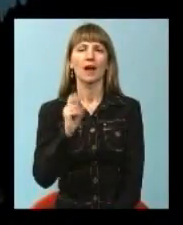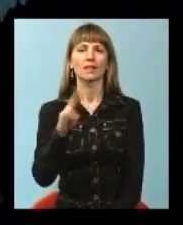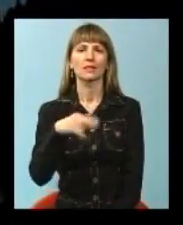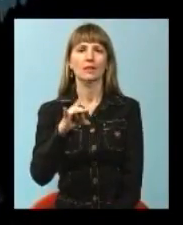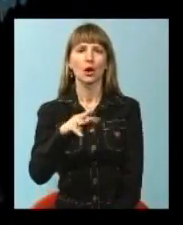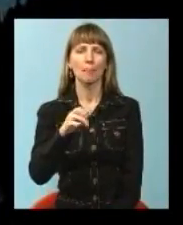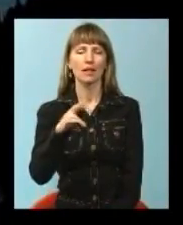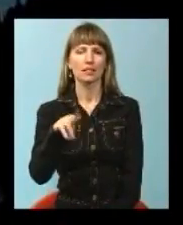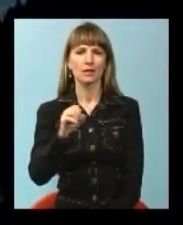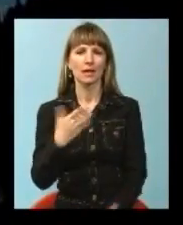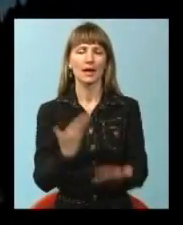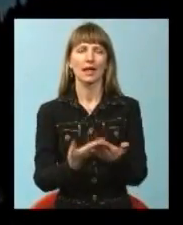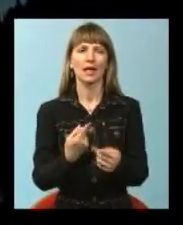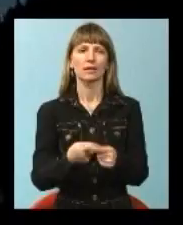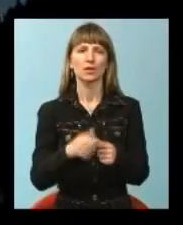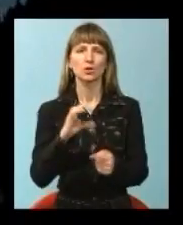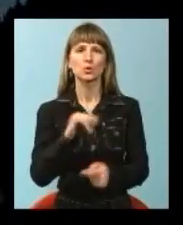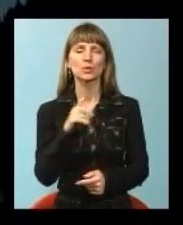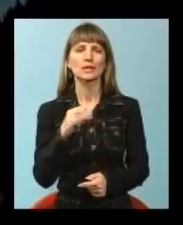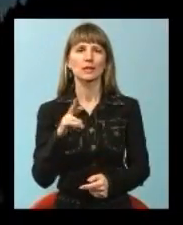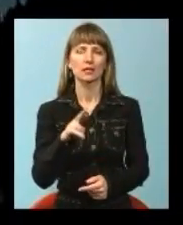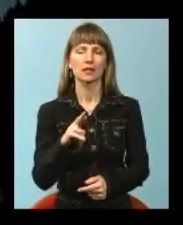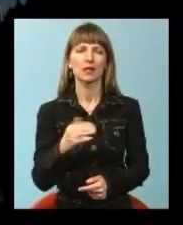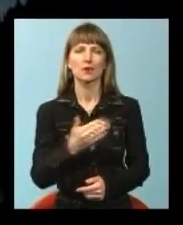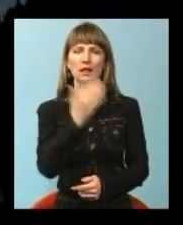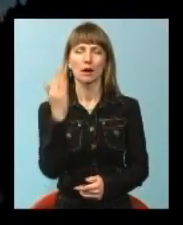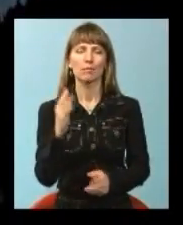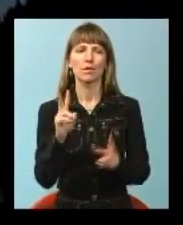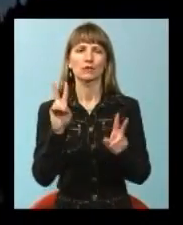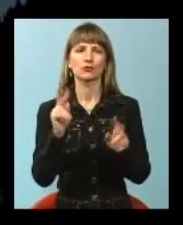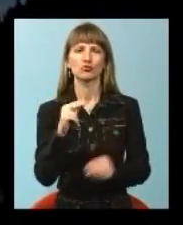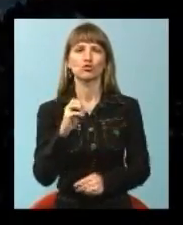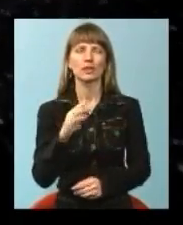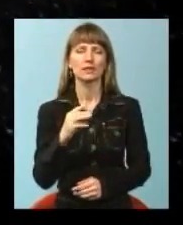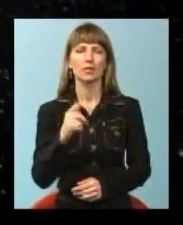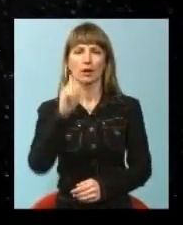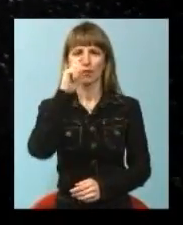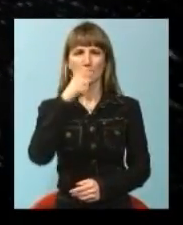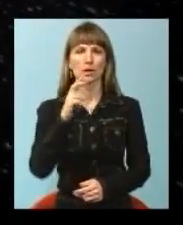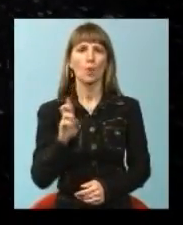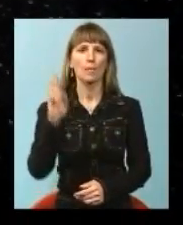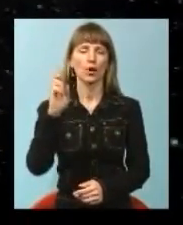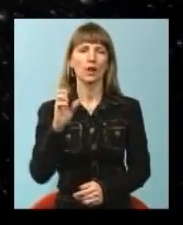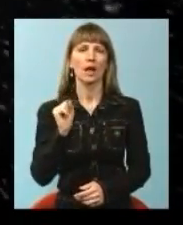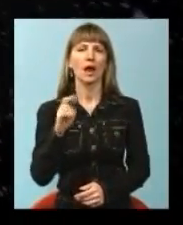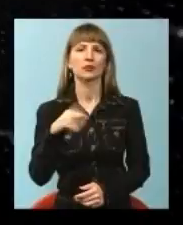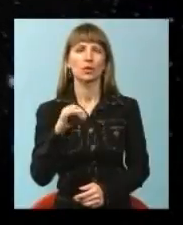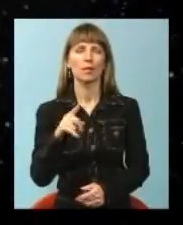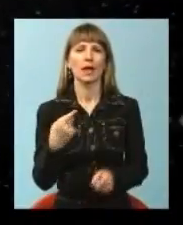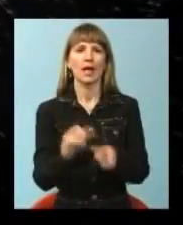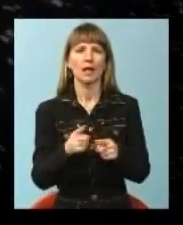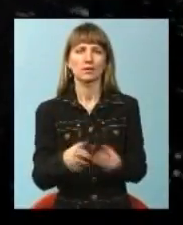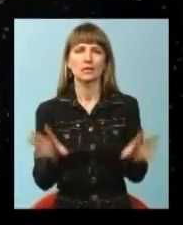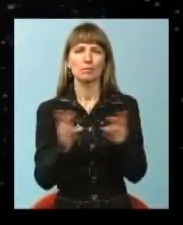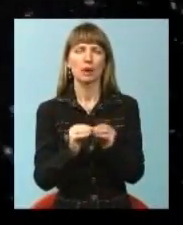Андромеда – це сузір'я зоряного неба, назване на честь героїні грецького міфу Андромеди. Насправді це ціла спіральна галактика,